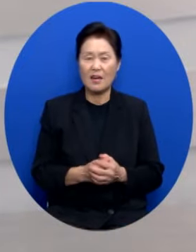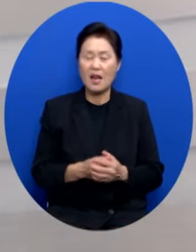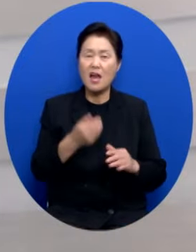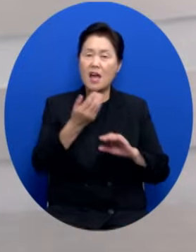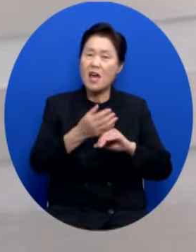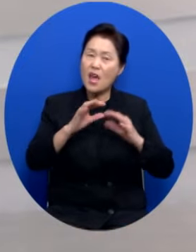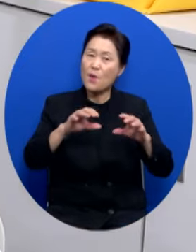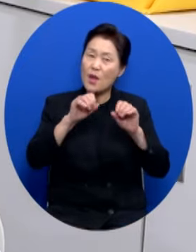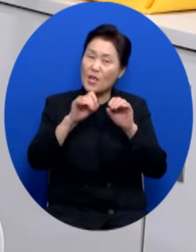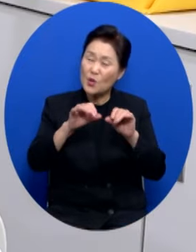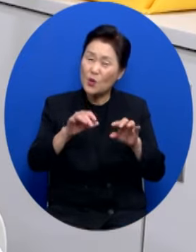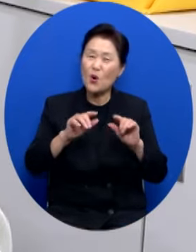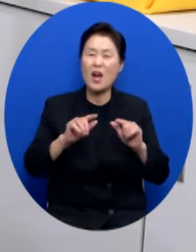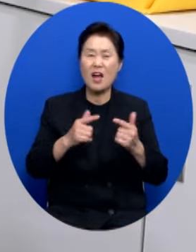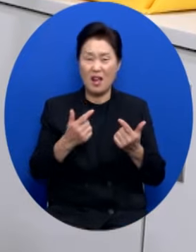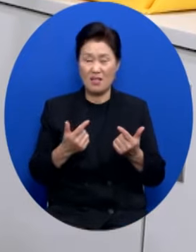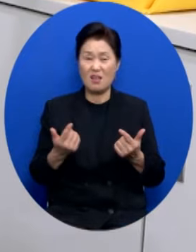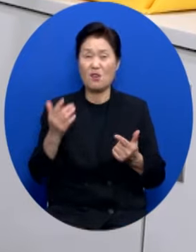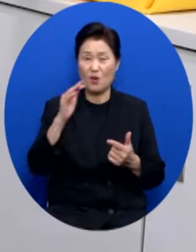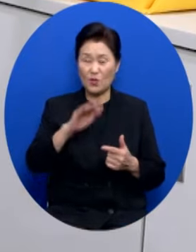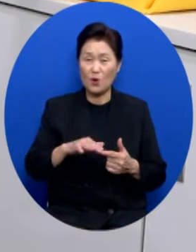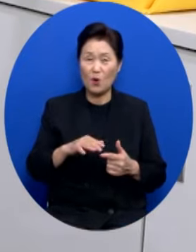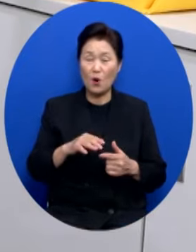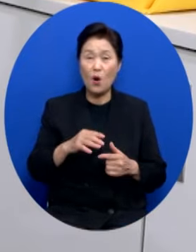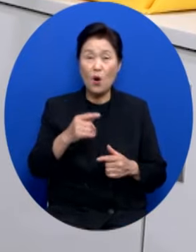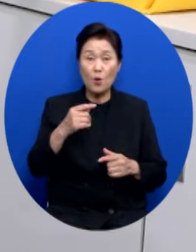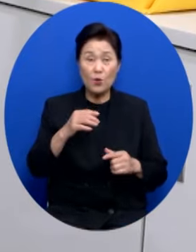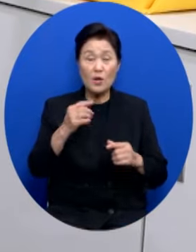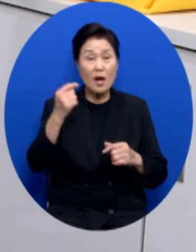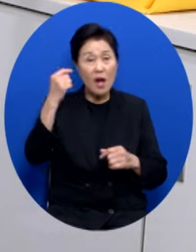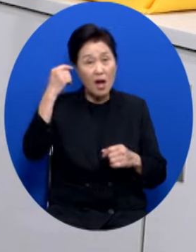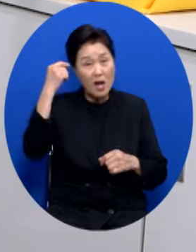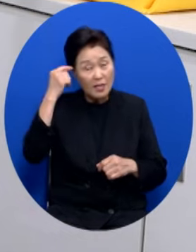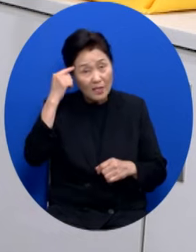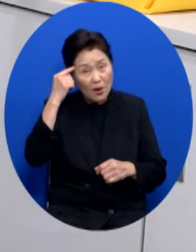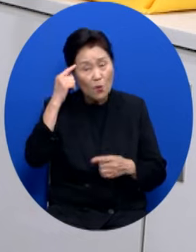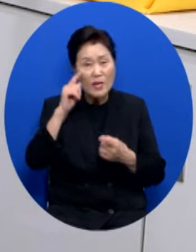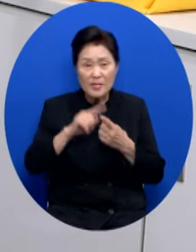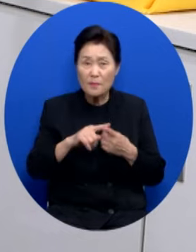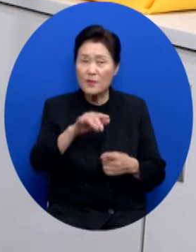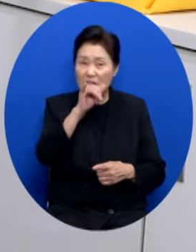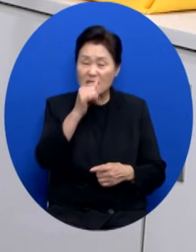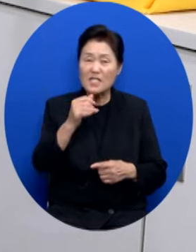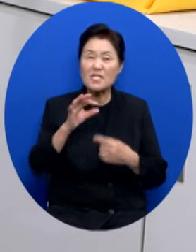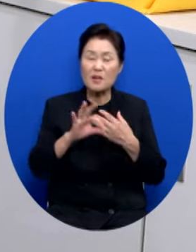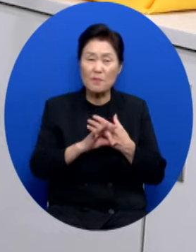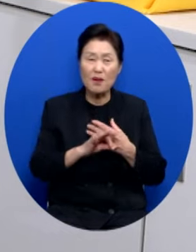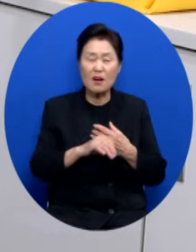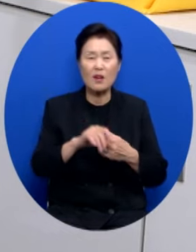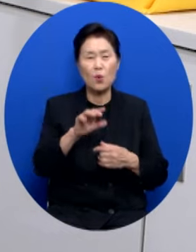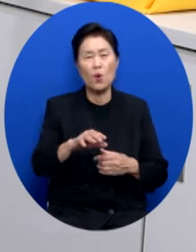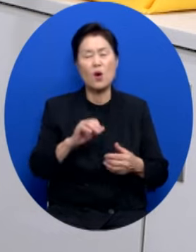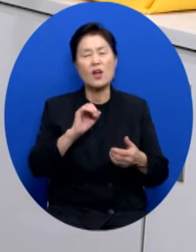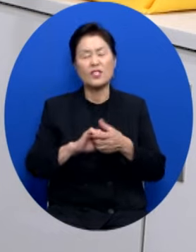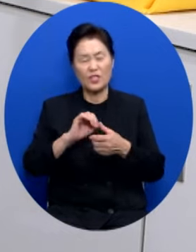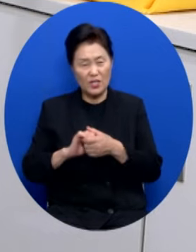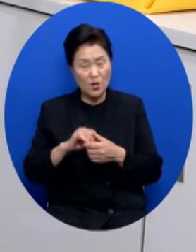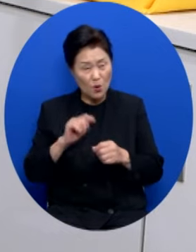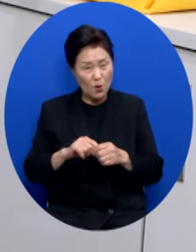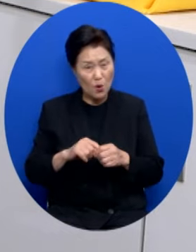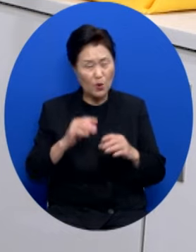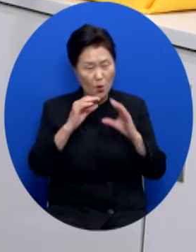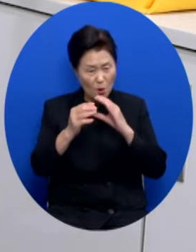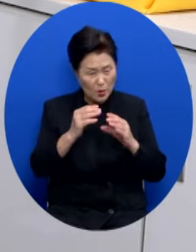아니더라도 가까운 곳에 우리가 손만 뻗으면 얼마든지 닿을 수 있는 곳에 지속적이고도 정기적이고 또 의사소통이